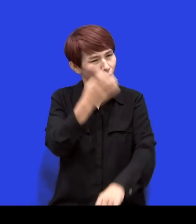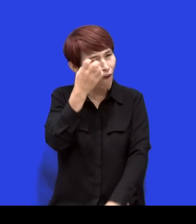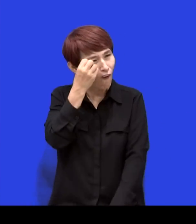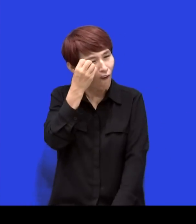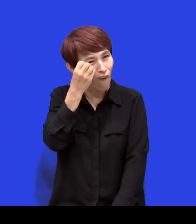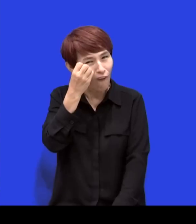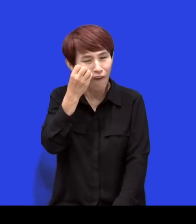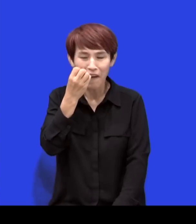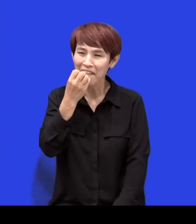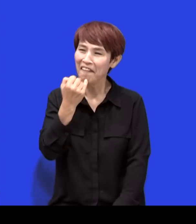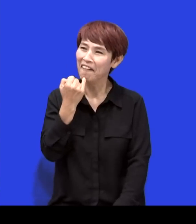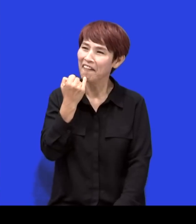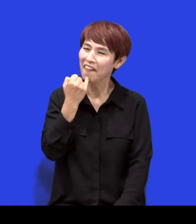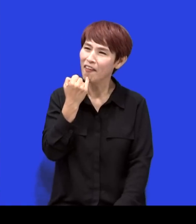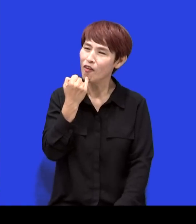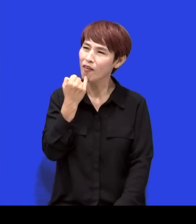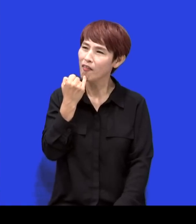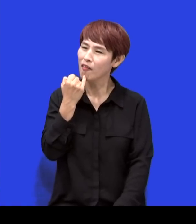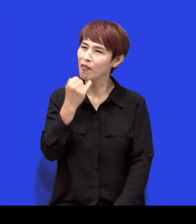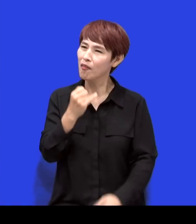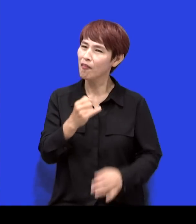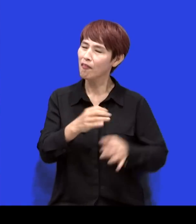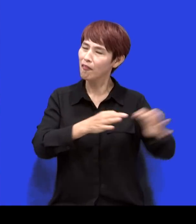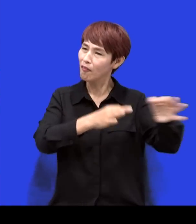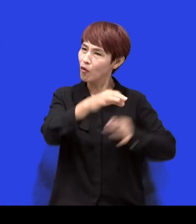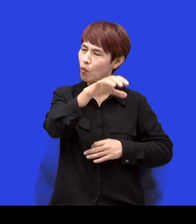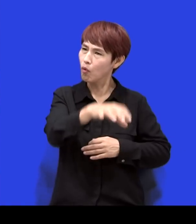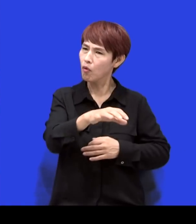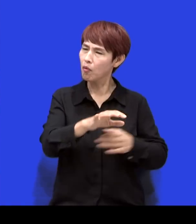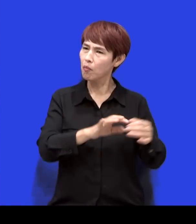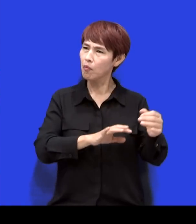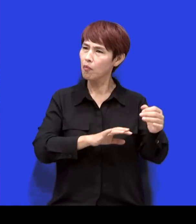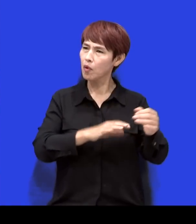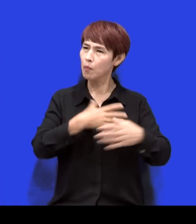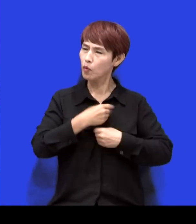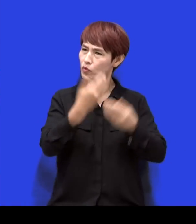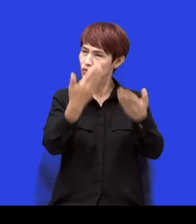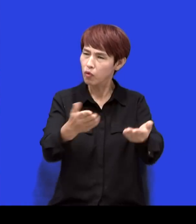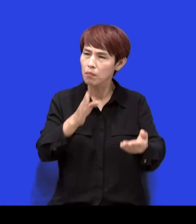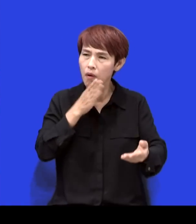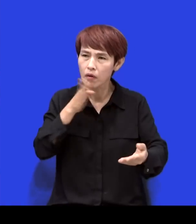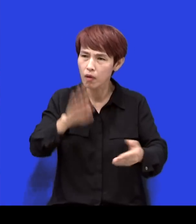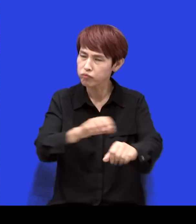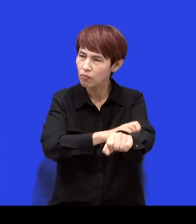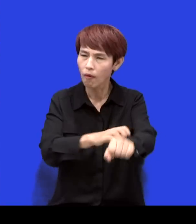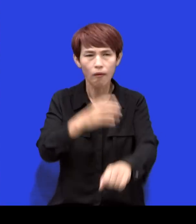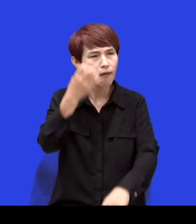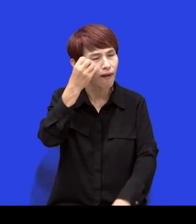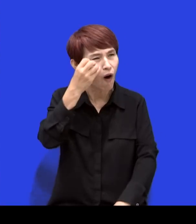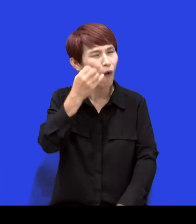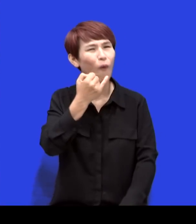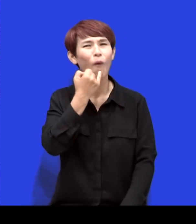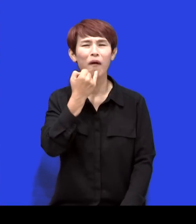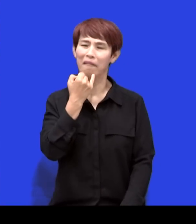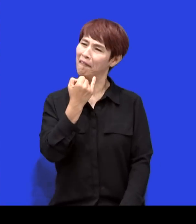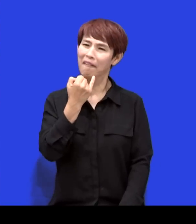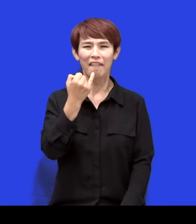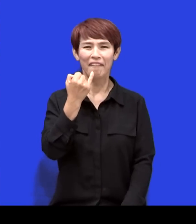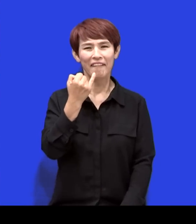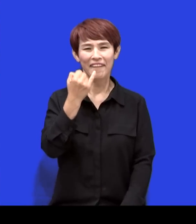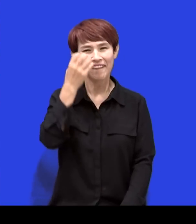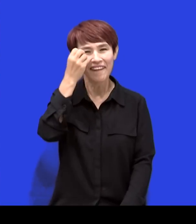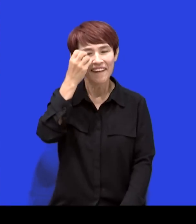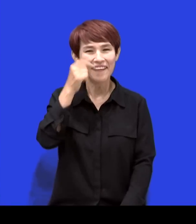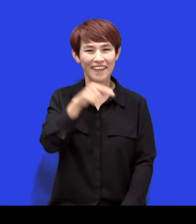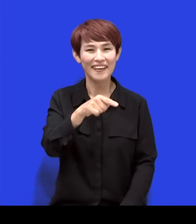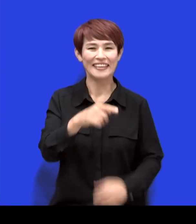아이러니가 있으니까 네네네. 불편한 편의점? 편의점이 왜 불편해? 궁금하니까. 편의를 줘야 되는데 불편한 편의점이죠. 네. 예. 인컨비니언스? 예, 컨비니언스 컨비니언스.